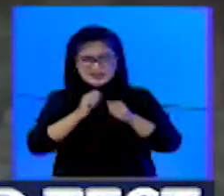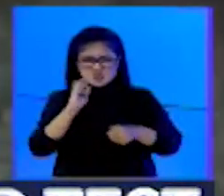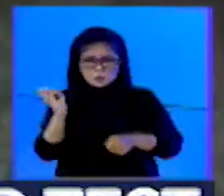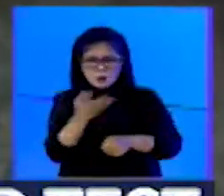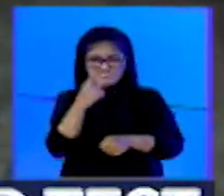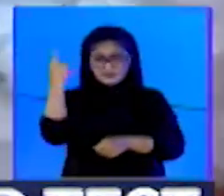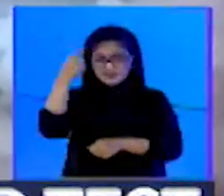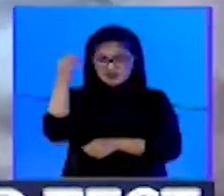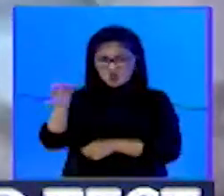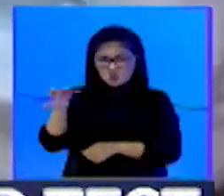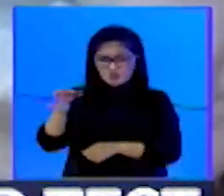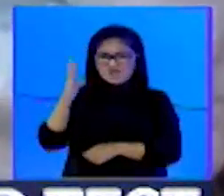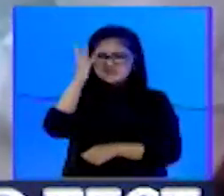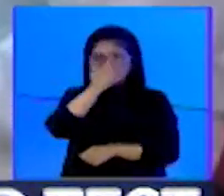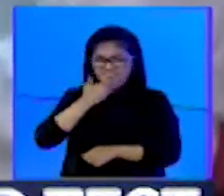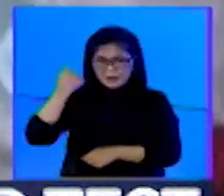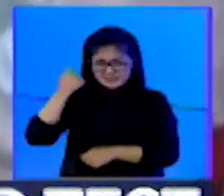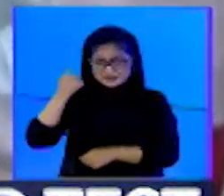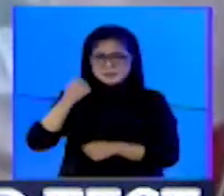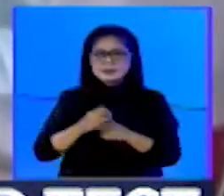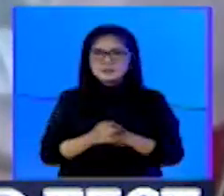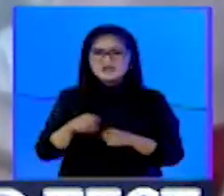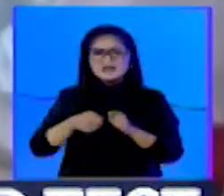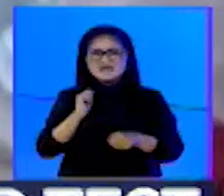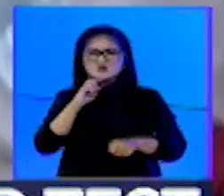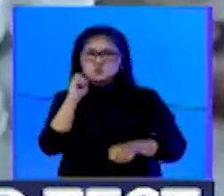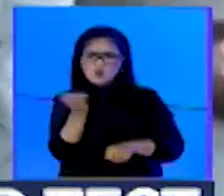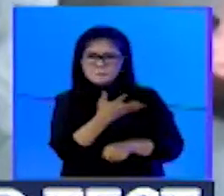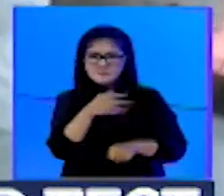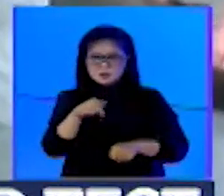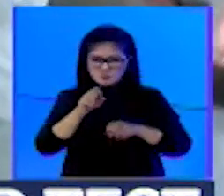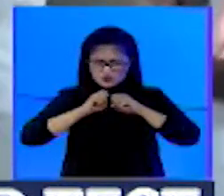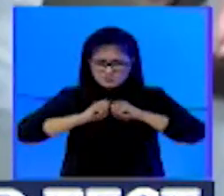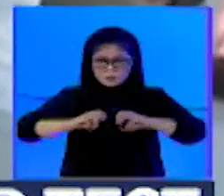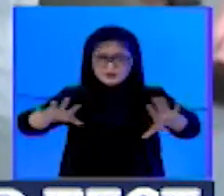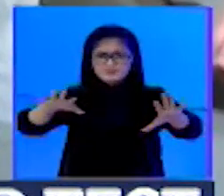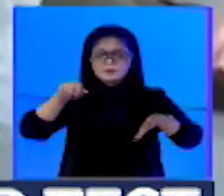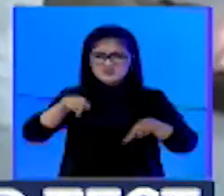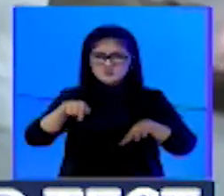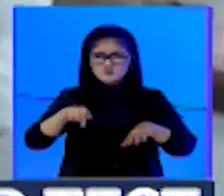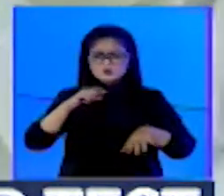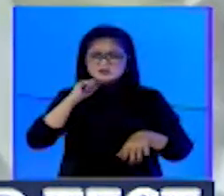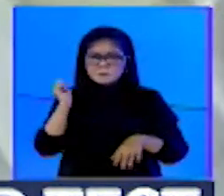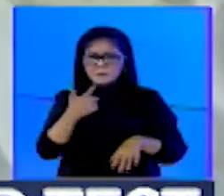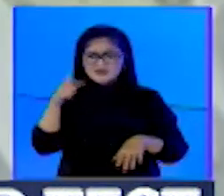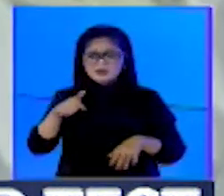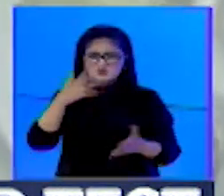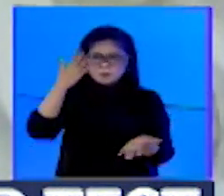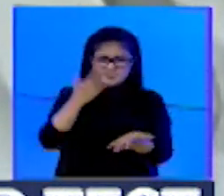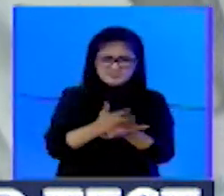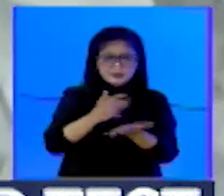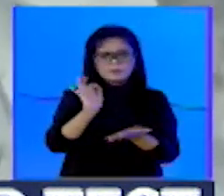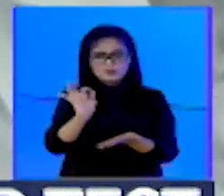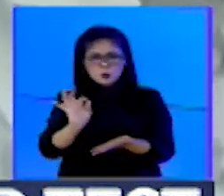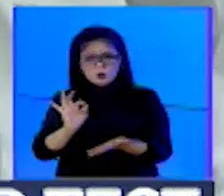Cimahi. Swab tes masal ini dilakukan di halaman SD Lui Gajah 5 untuk memastikan ada atau tidaknya pedagang